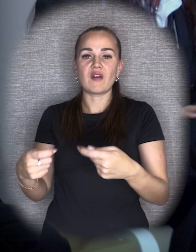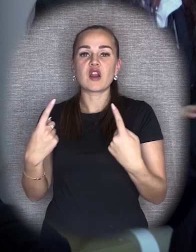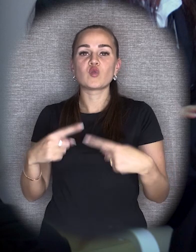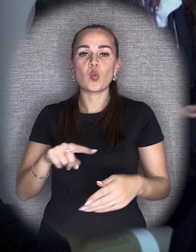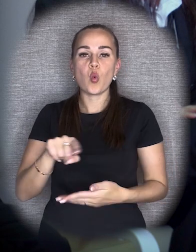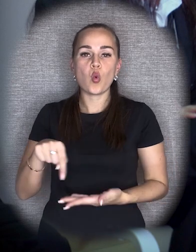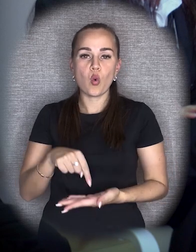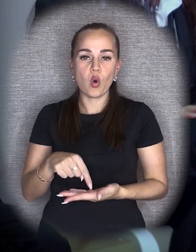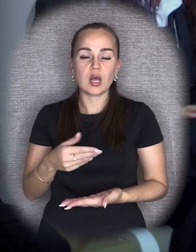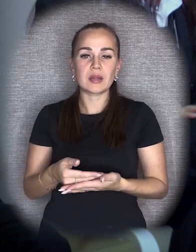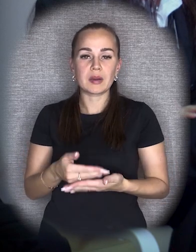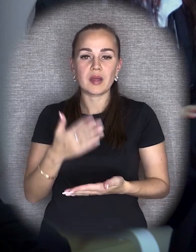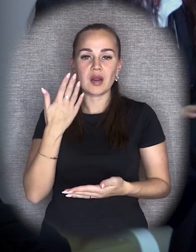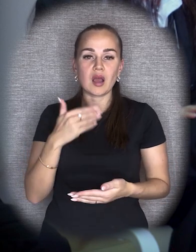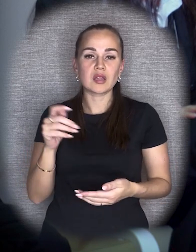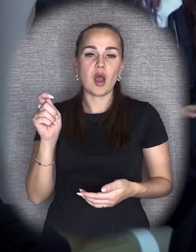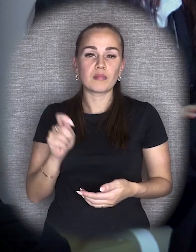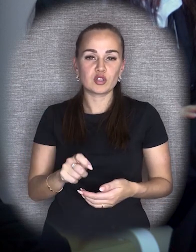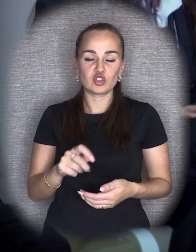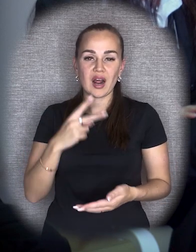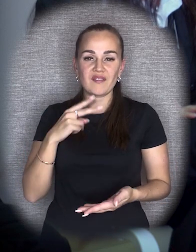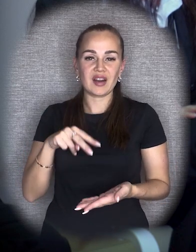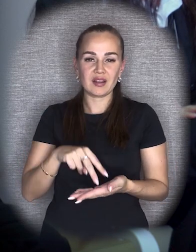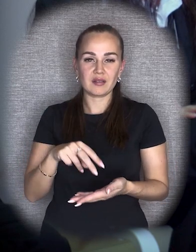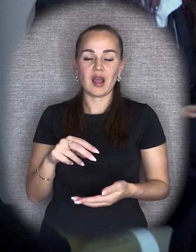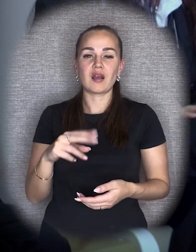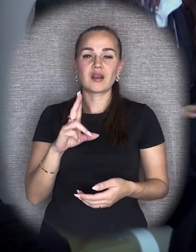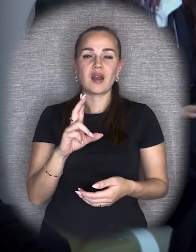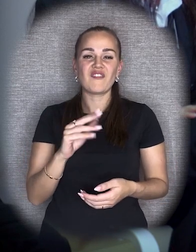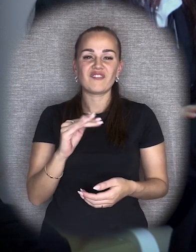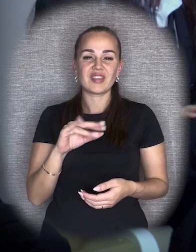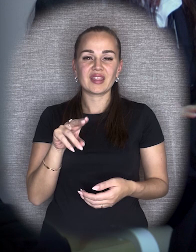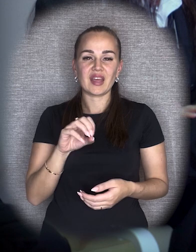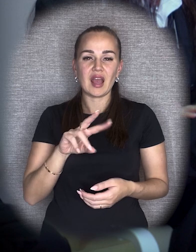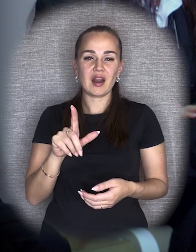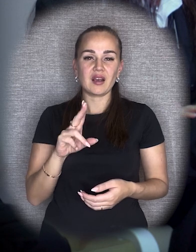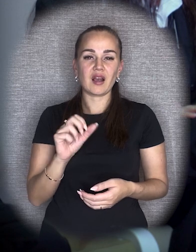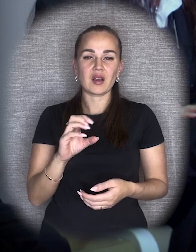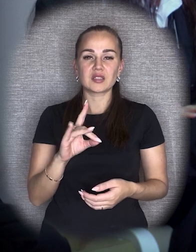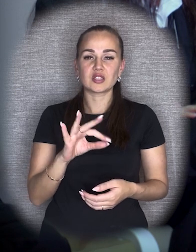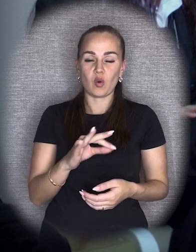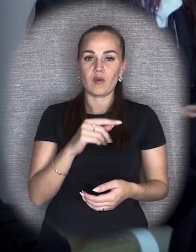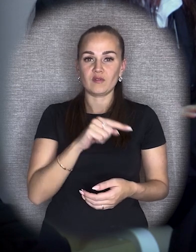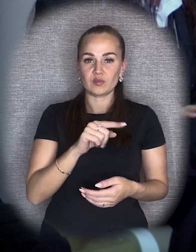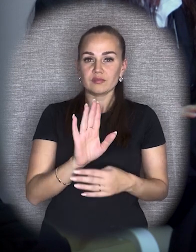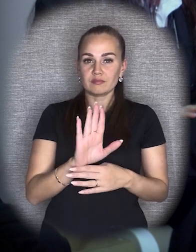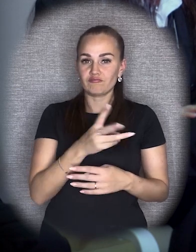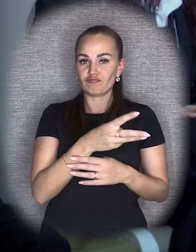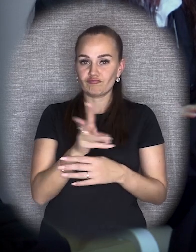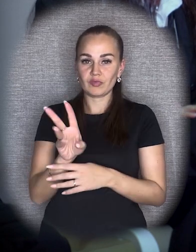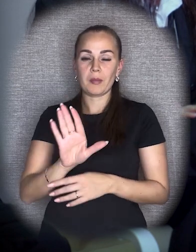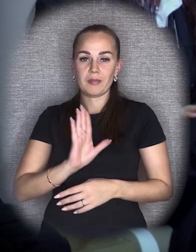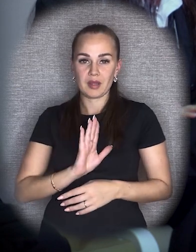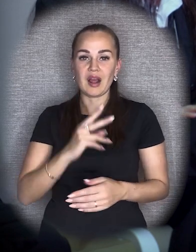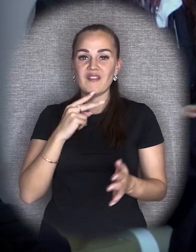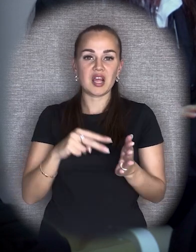вот когда приезжал в Ленинград Фидель Кастро, в хронике визита Фиделя Кастро в Ленинграде